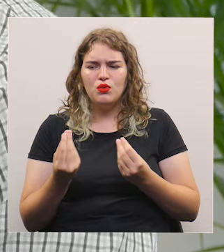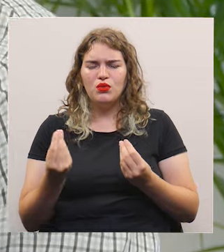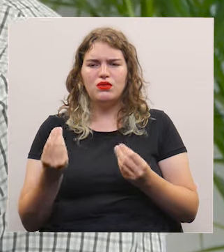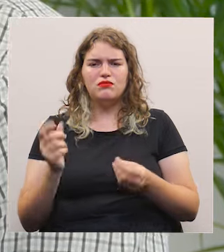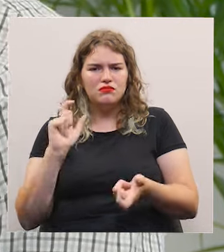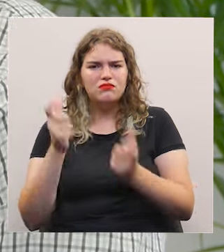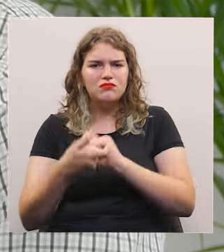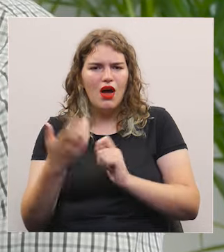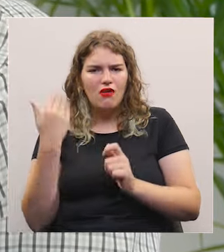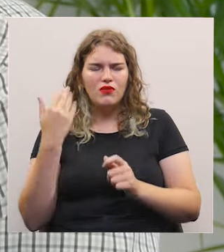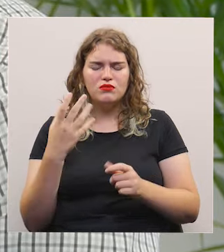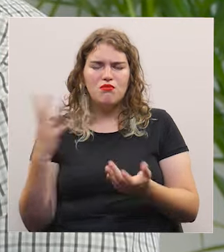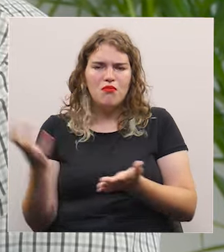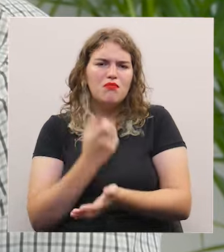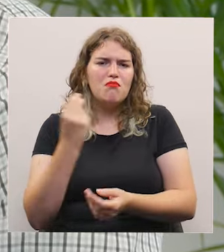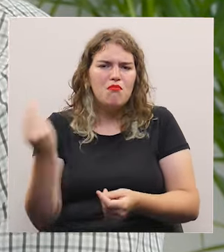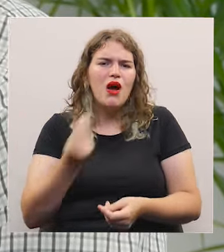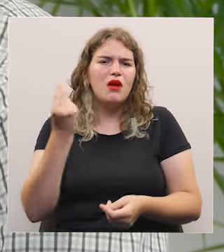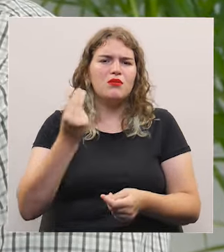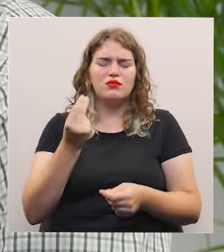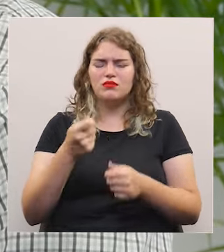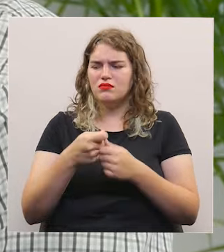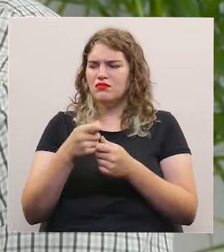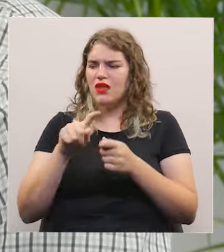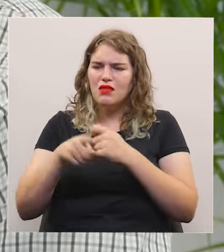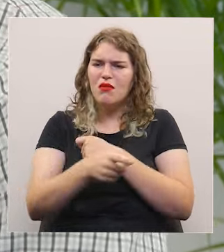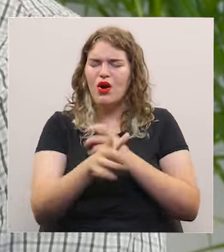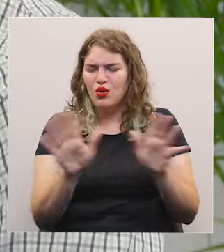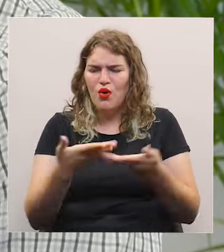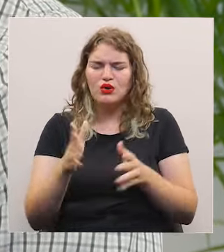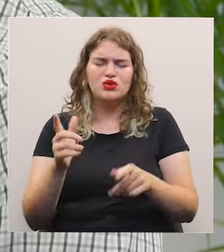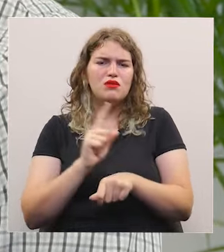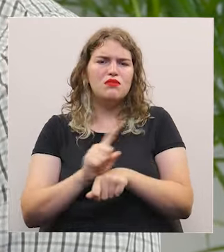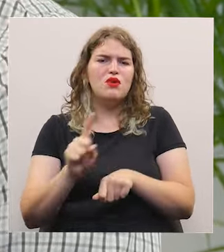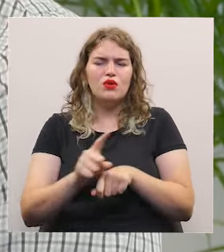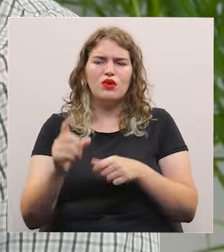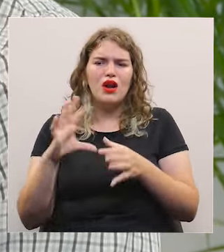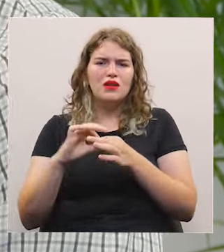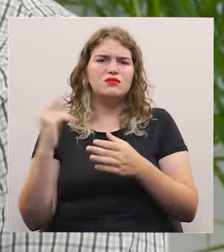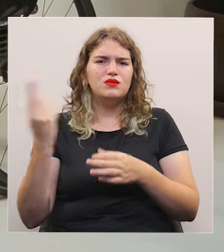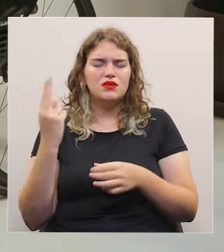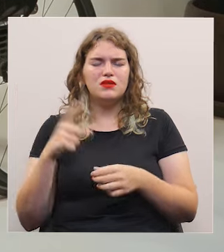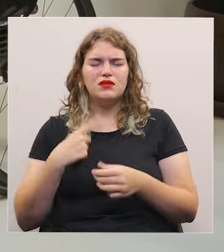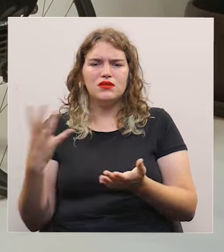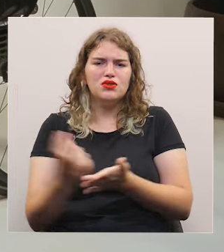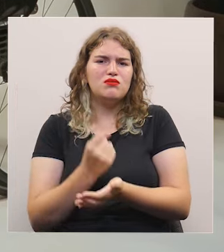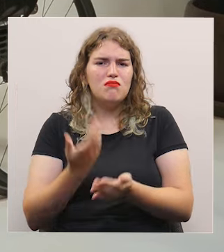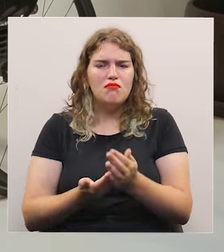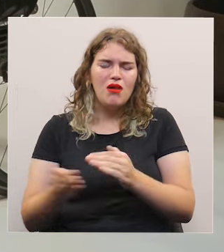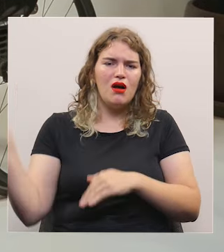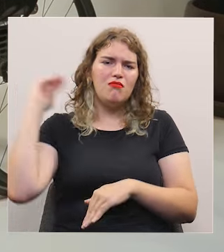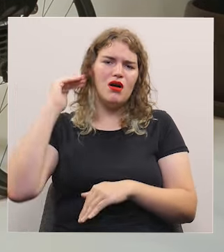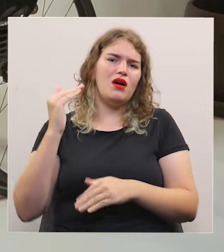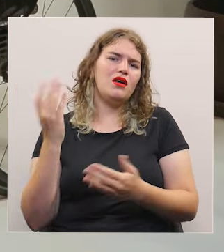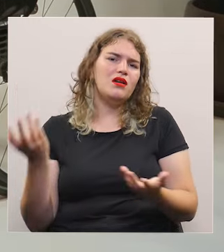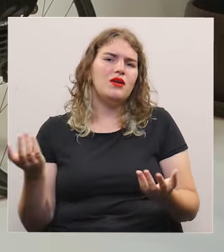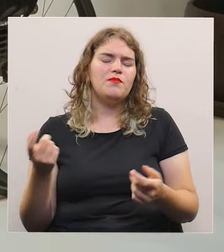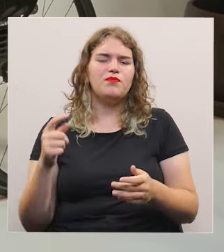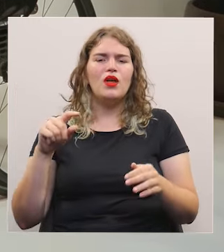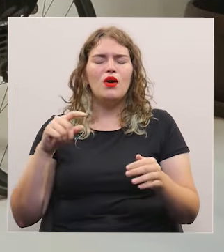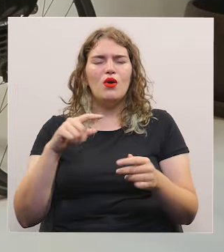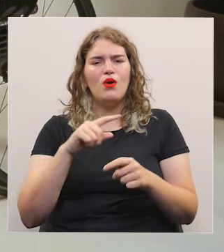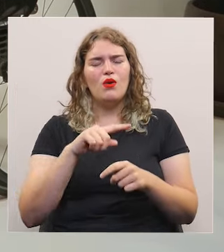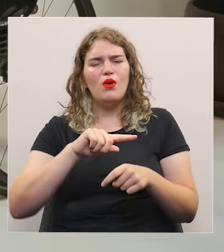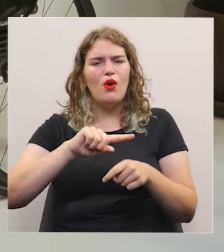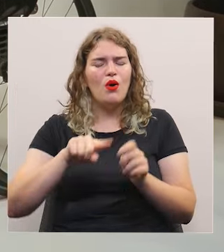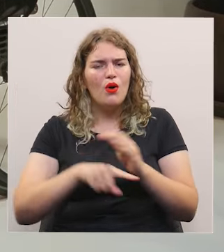E cel mai mare câștig al vieții mele, de departe, relația cu Dumnezeu. Da, cum zicea Claudia, golul